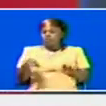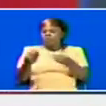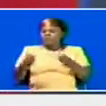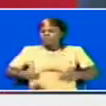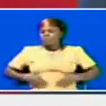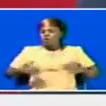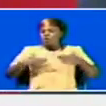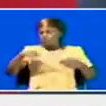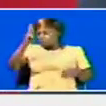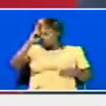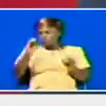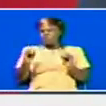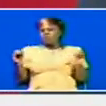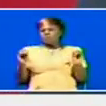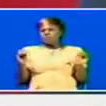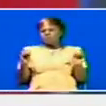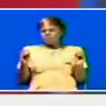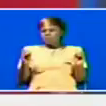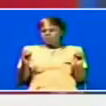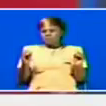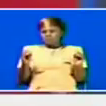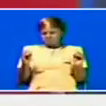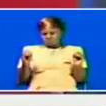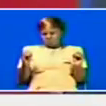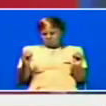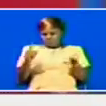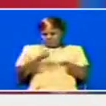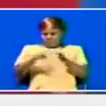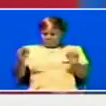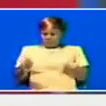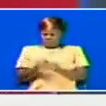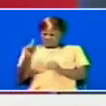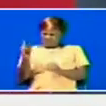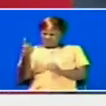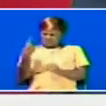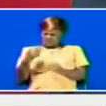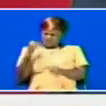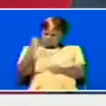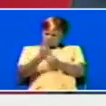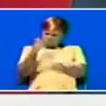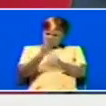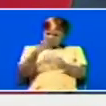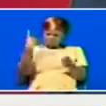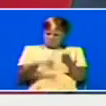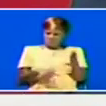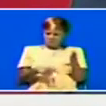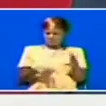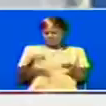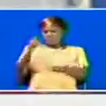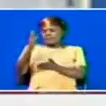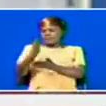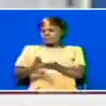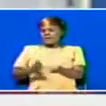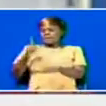kulikuwa na vurumai kidogo. Kunapotokea kisa kama hiki, hatua ya kwanza kufuatwa ni ipi wakili? Kuna wakati